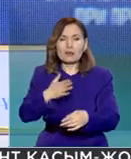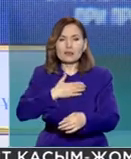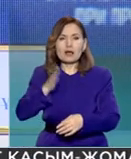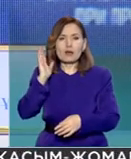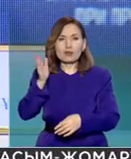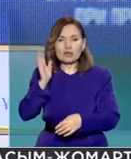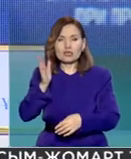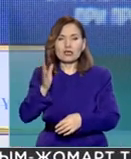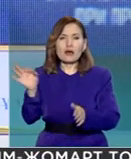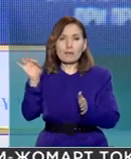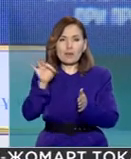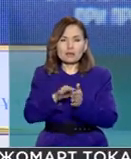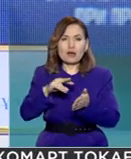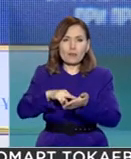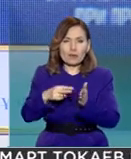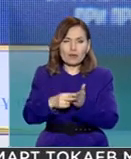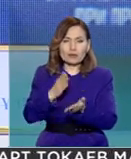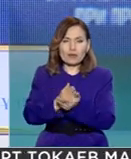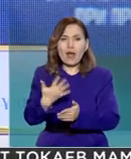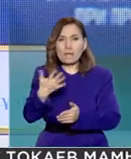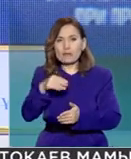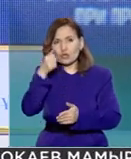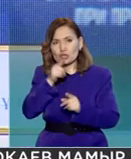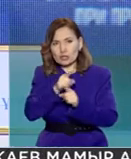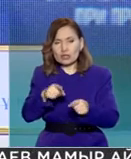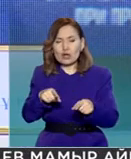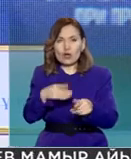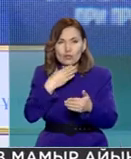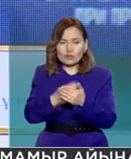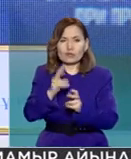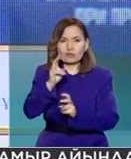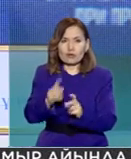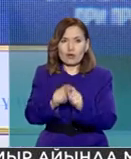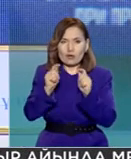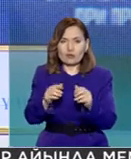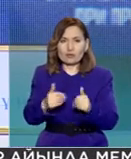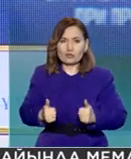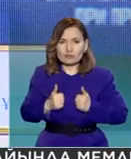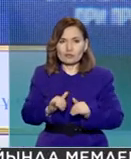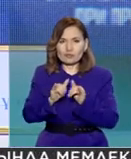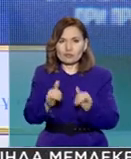алдымызда осы 5 жылдың ішінде осындай мақсат қойып отырмыз.